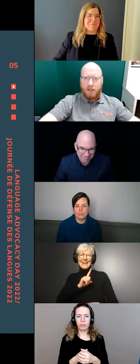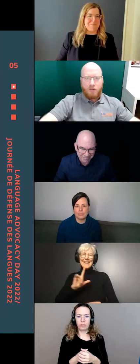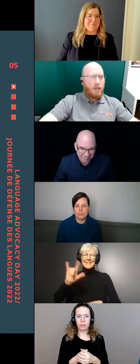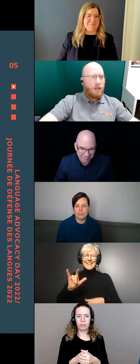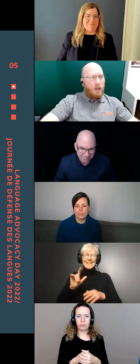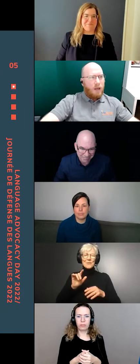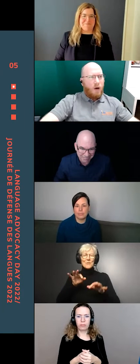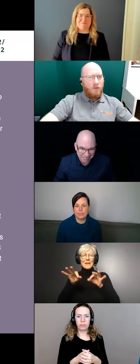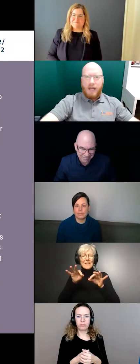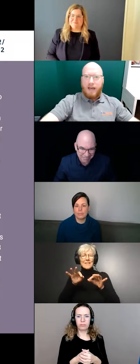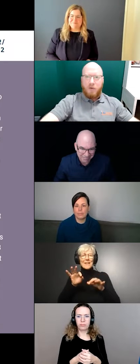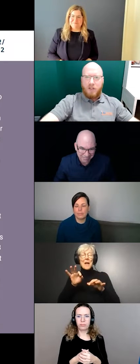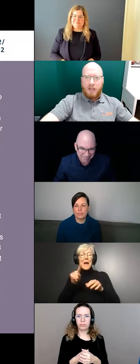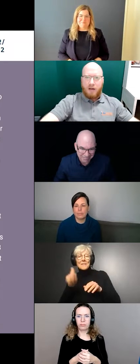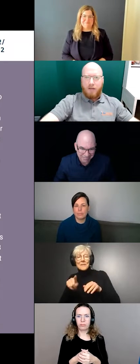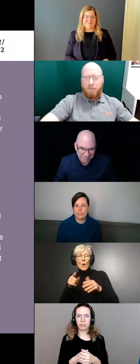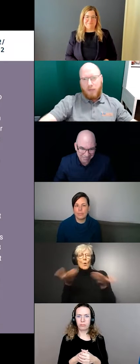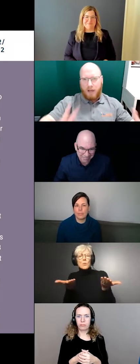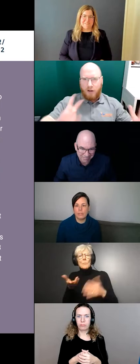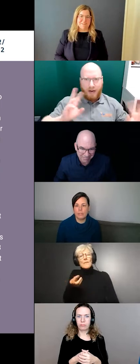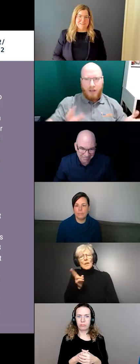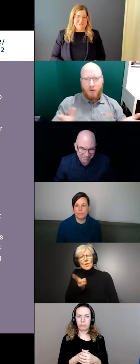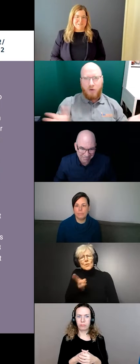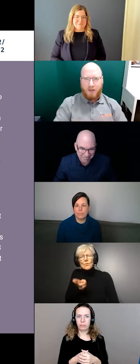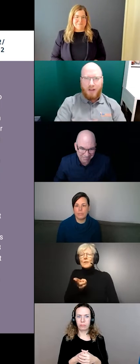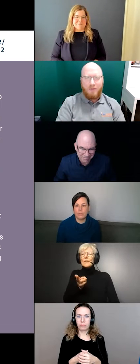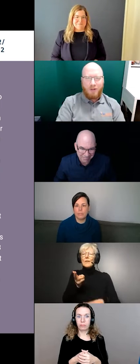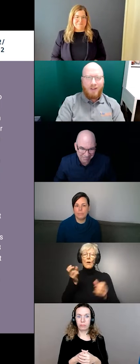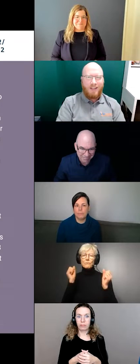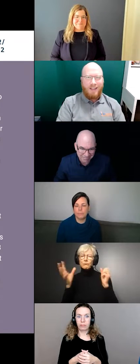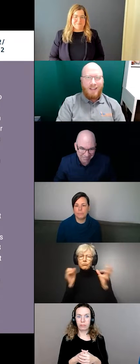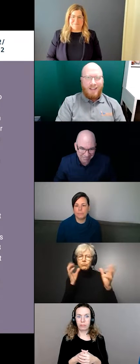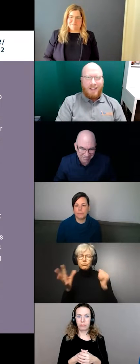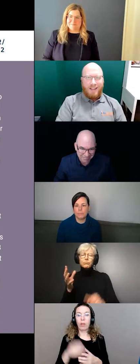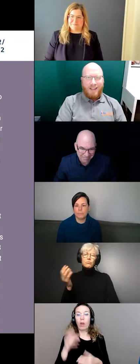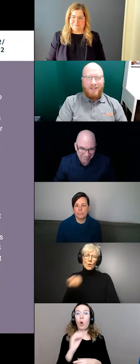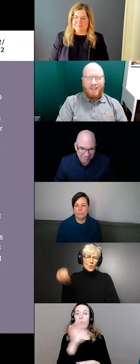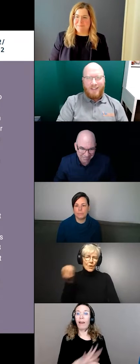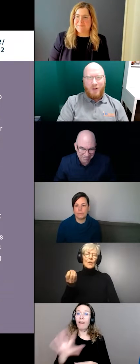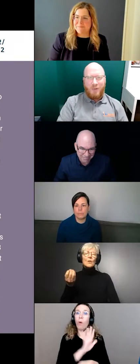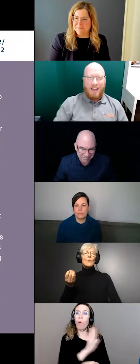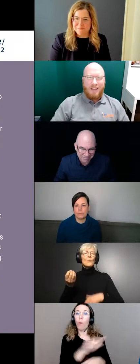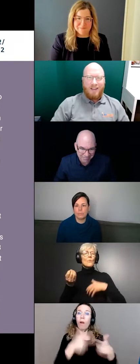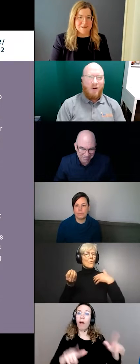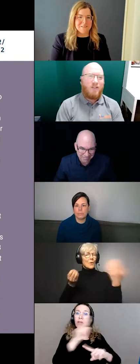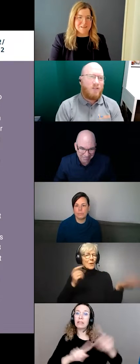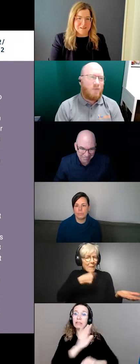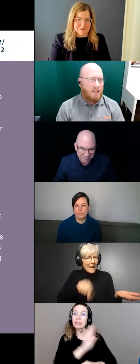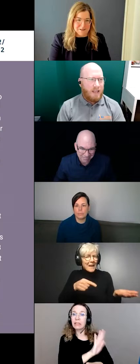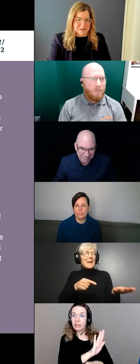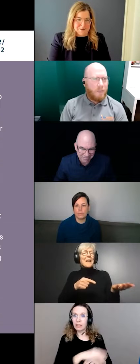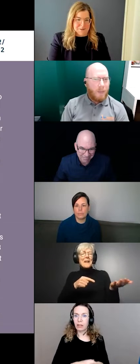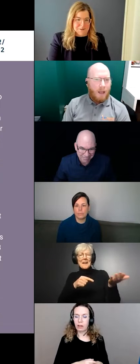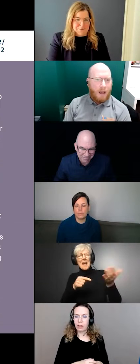donc, Cynthia, ce que je vais, un sommaire, c'est la langue des signes en